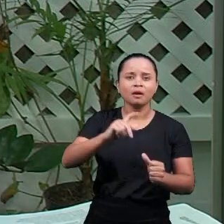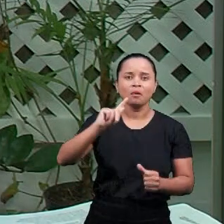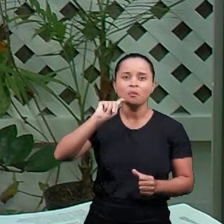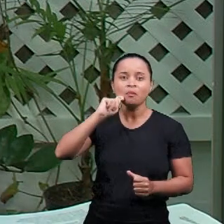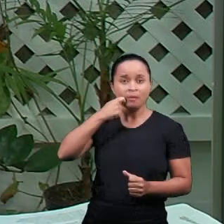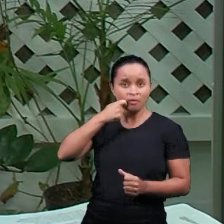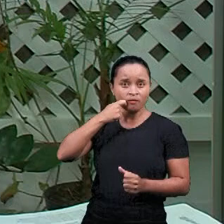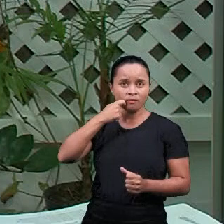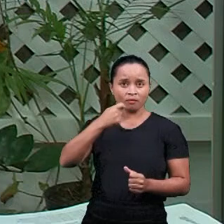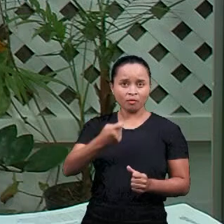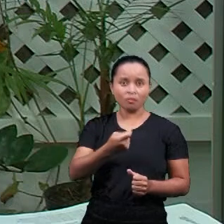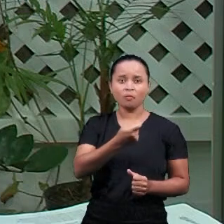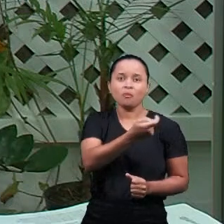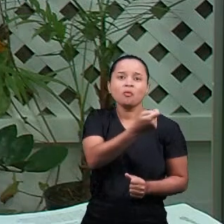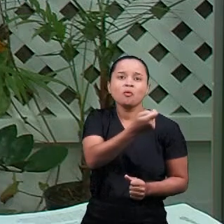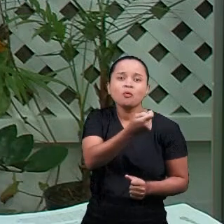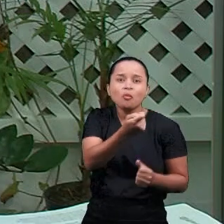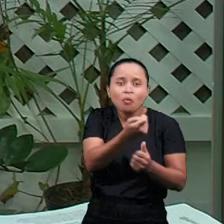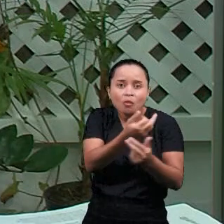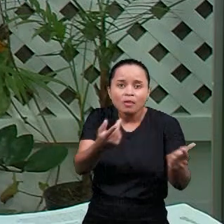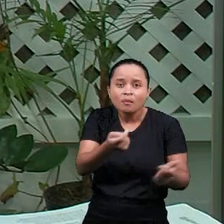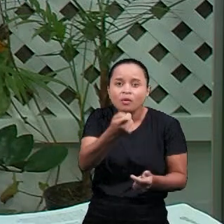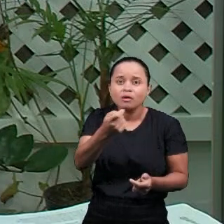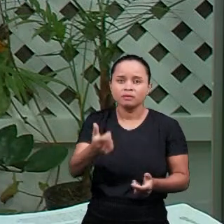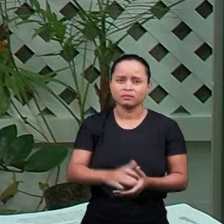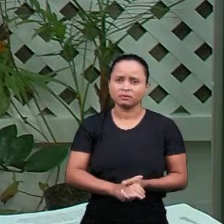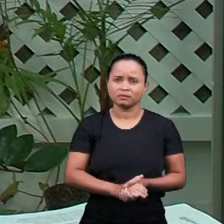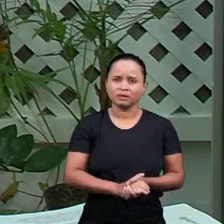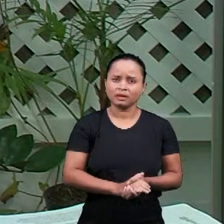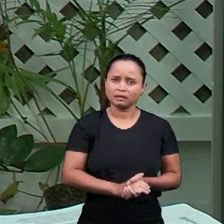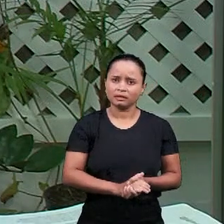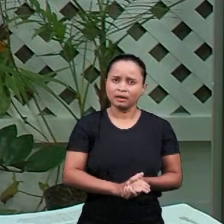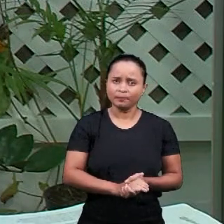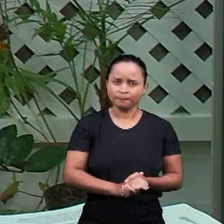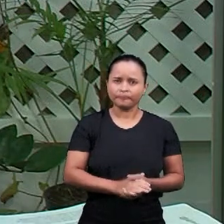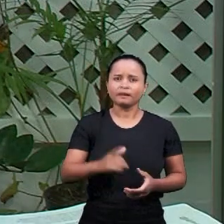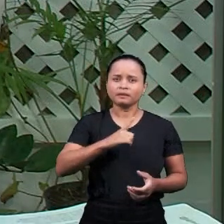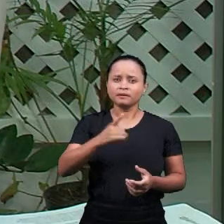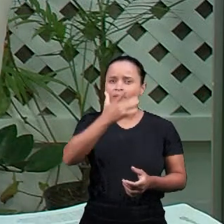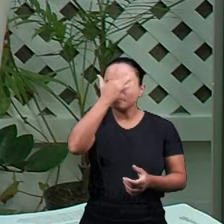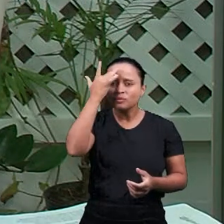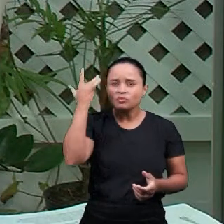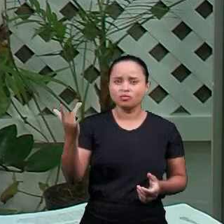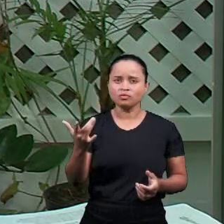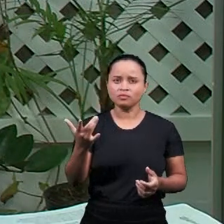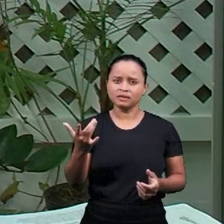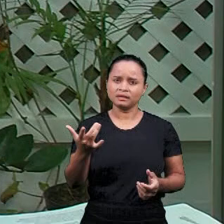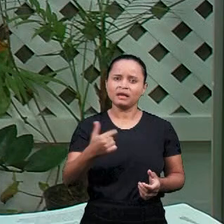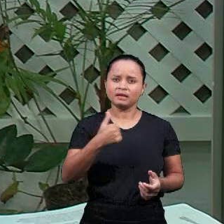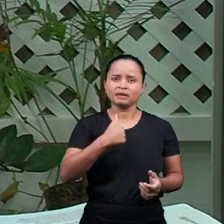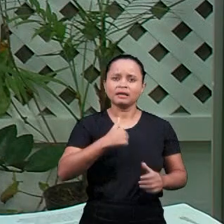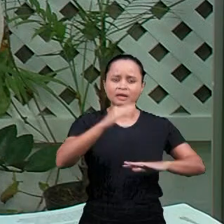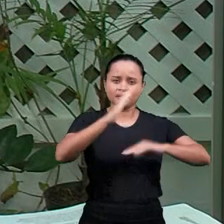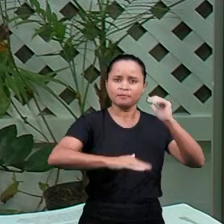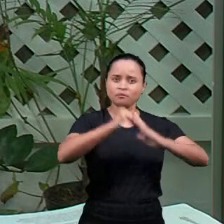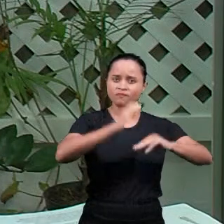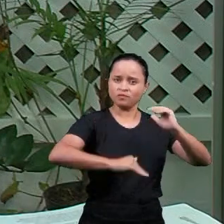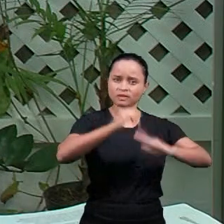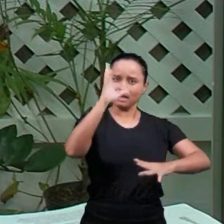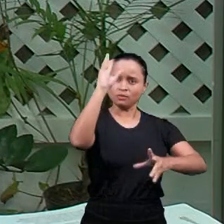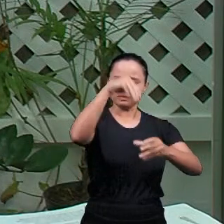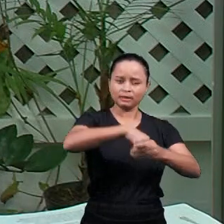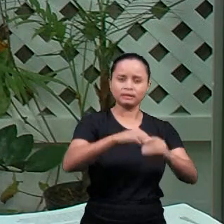il change pour un morceau de pain. Nous avons eu beaucoup de problèmes de personnes qui pouvaient vivre